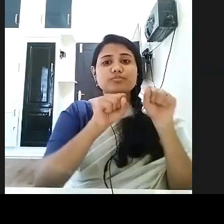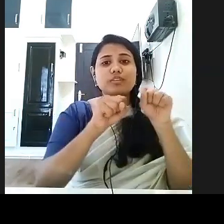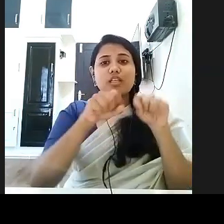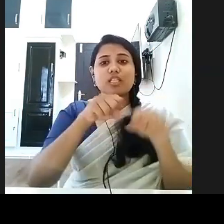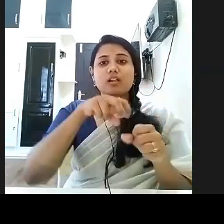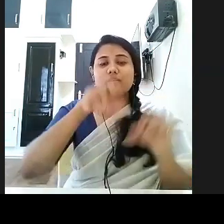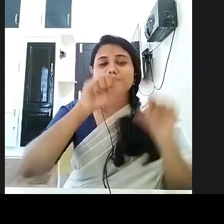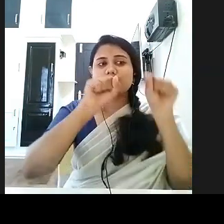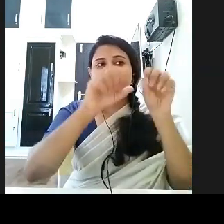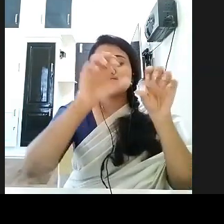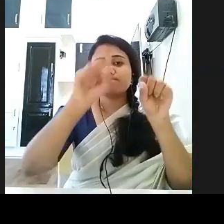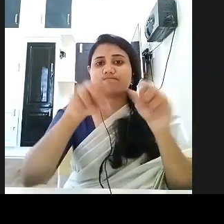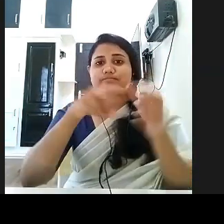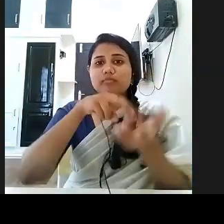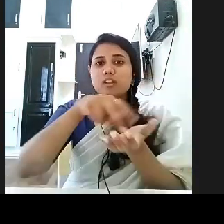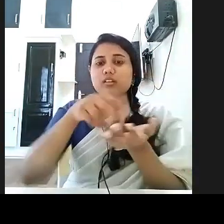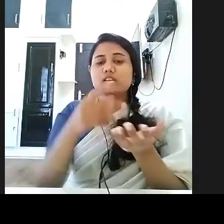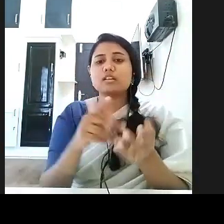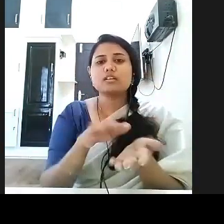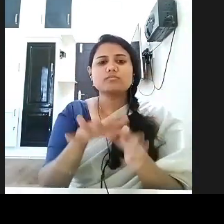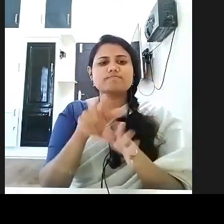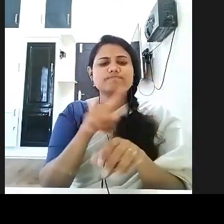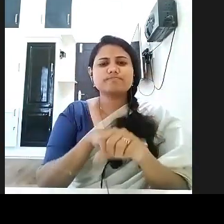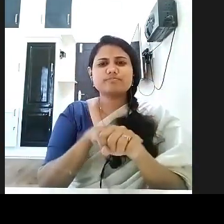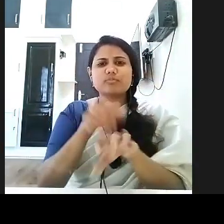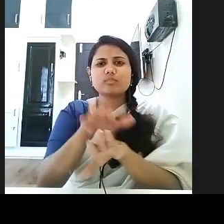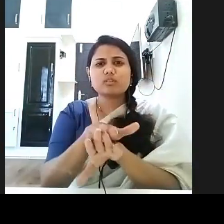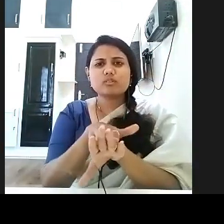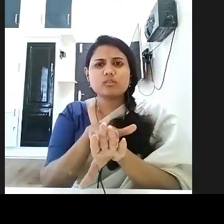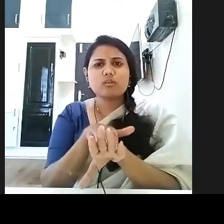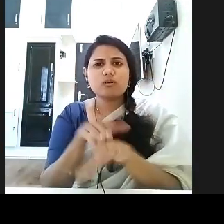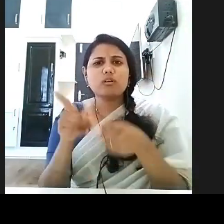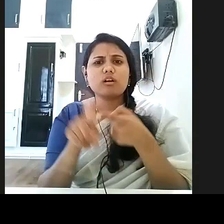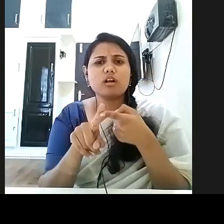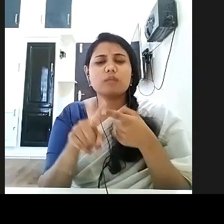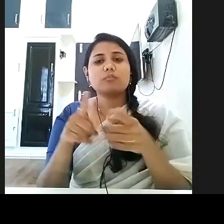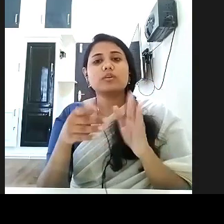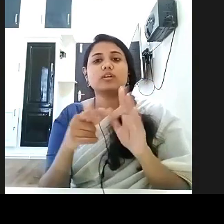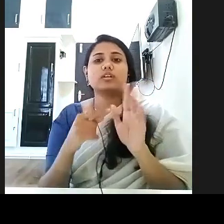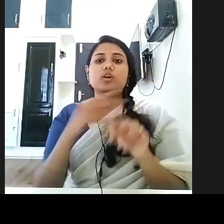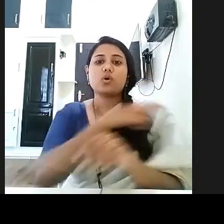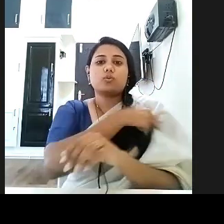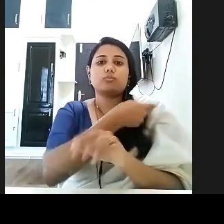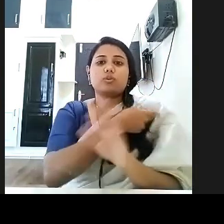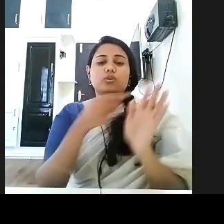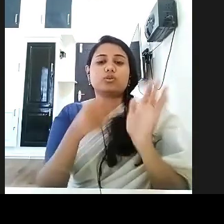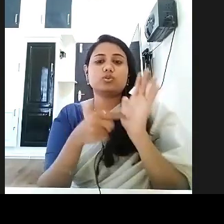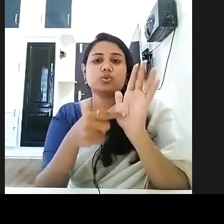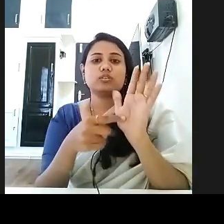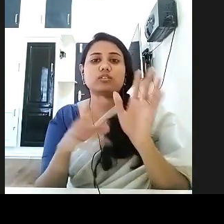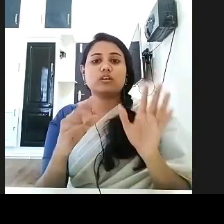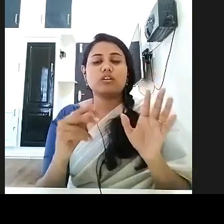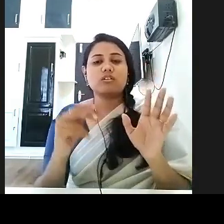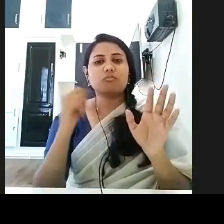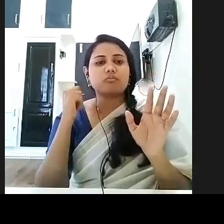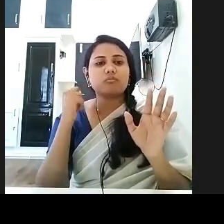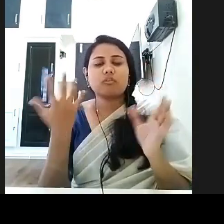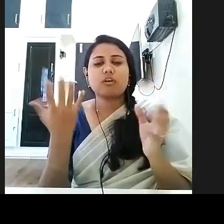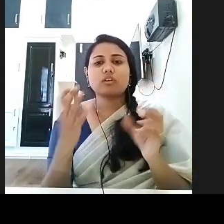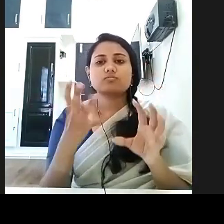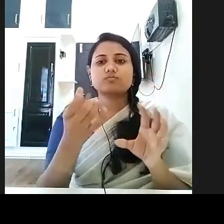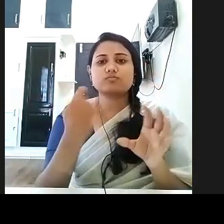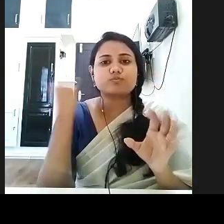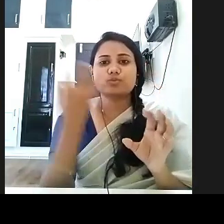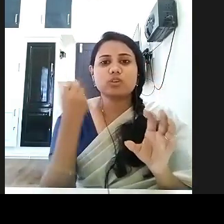മറ്റുള്ള കുട്ടികളിൽ നിന്നൊക്കെ സ്ലോ പോലെ തോന്നിയപ്പോ അവിടെ കാണിക്കൽ തുടങ്ങി. അന്ന് പെട്ടെന്ന് മനസ്സിലാക്കാൻ കഴിഞ്ഞില്ല. പിന്നെ ഒരു 7